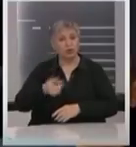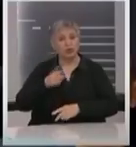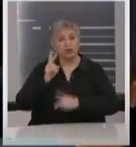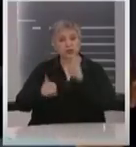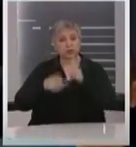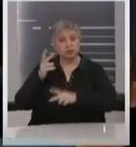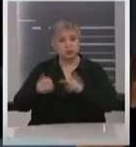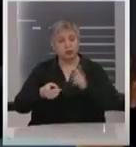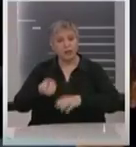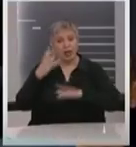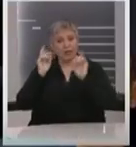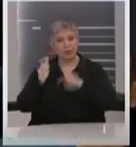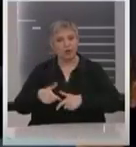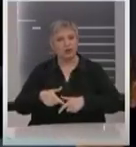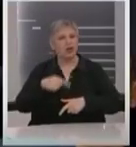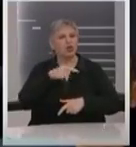ΣΥΡΙΖΑ.